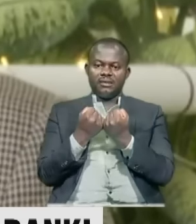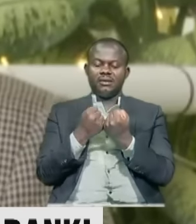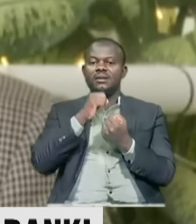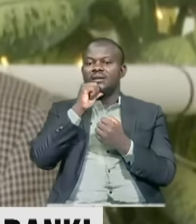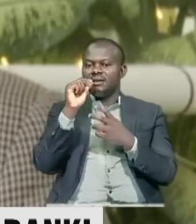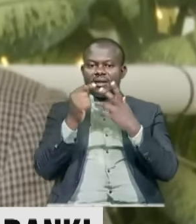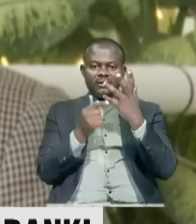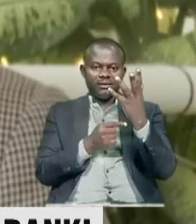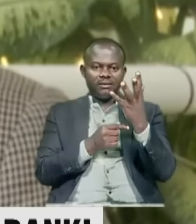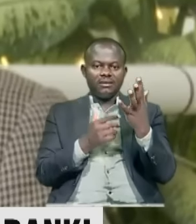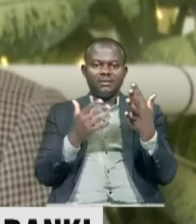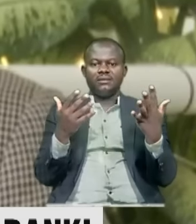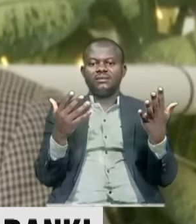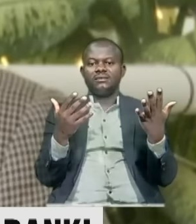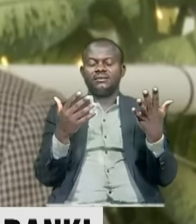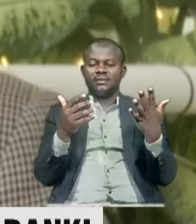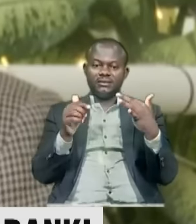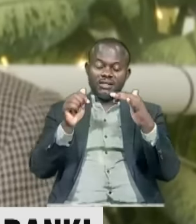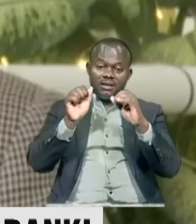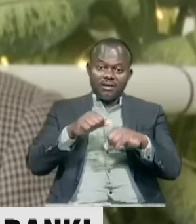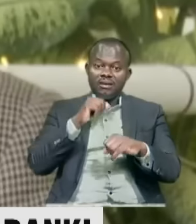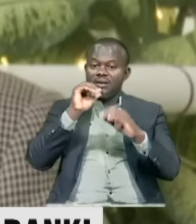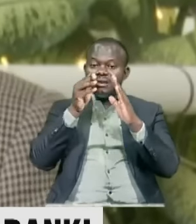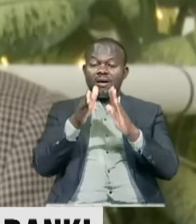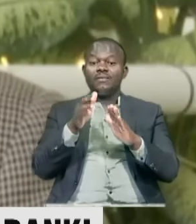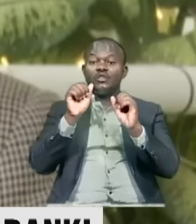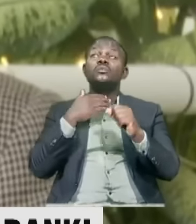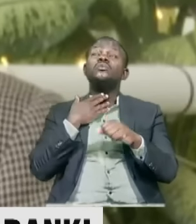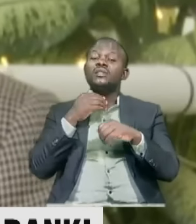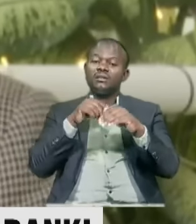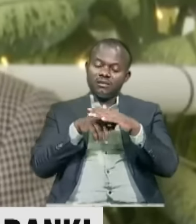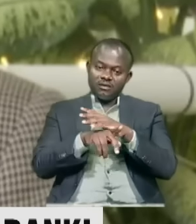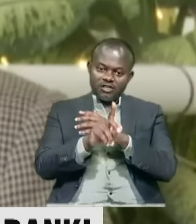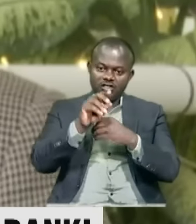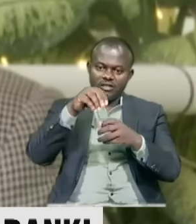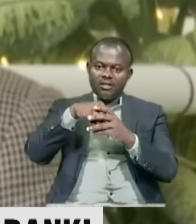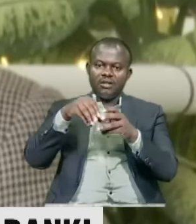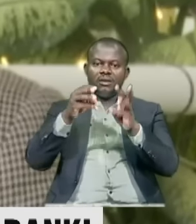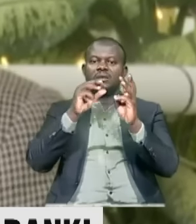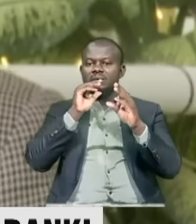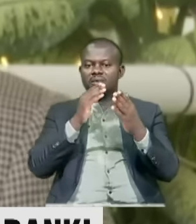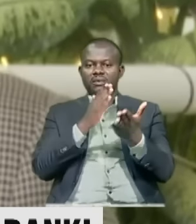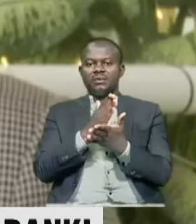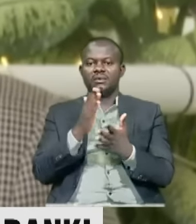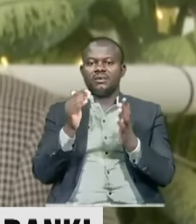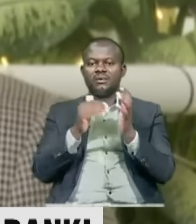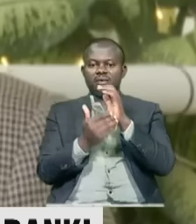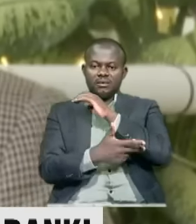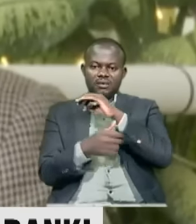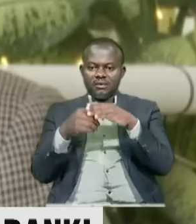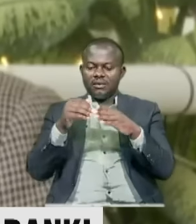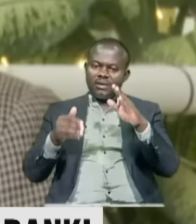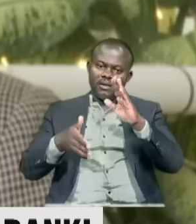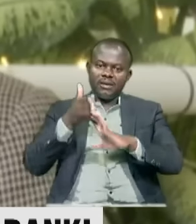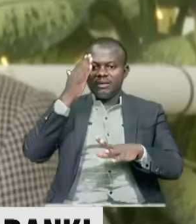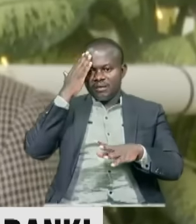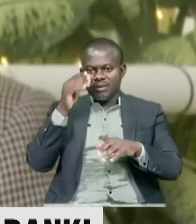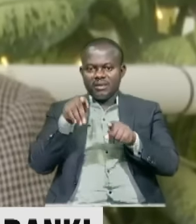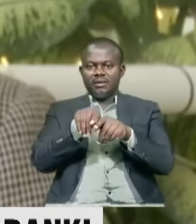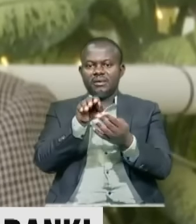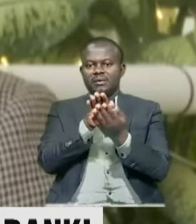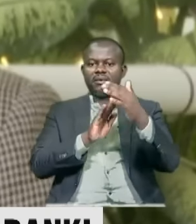kintu cyaba nta muntu wabushaka kuzinjiramo ku buryo butari bwo no kwiba duhita tubimenya nka banki nkuru